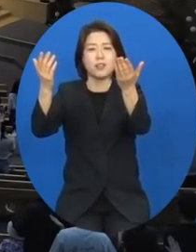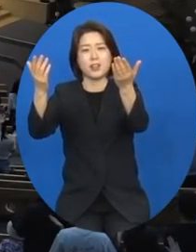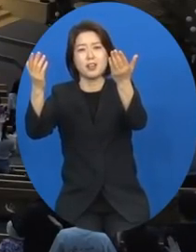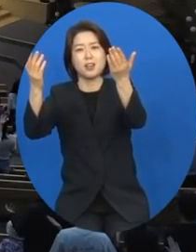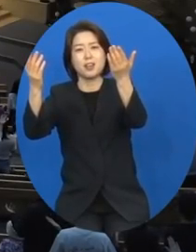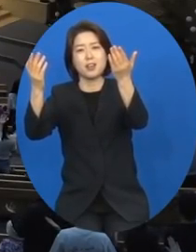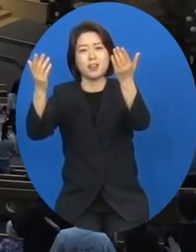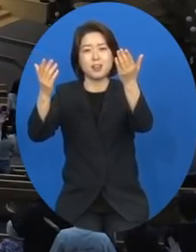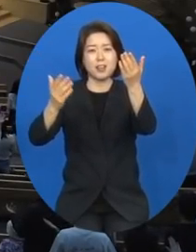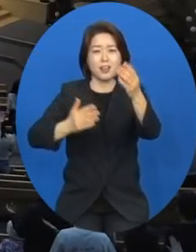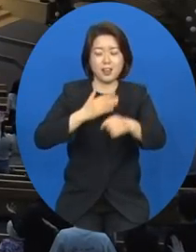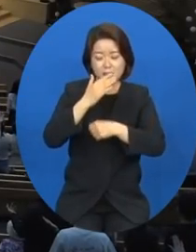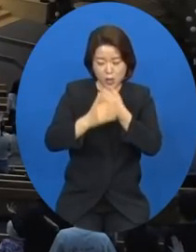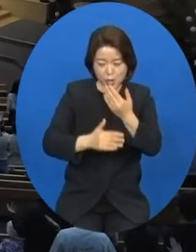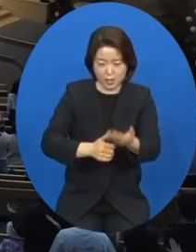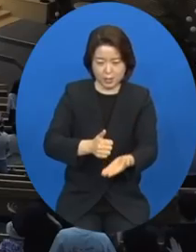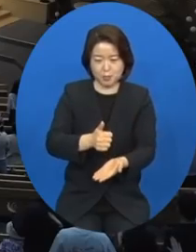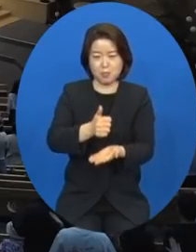or